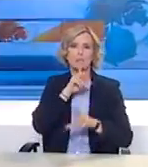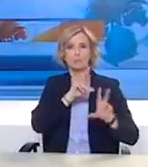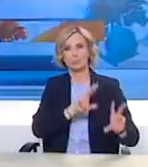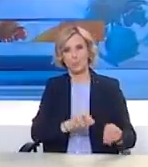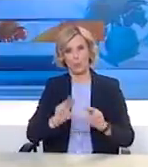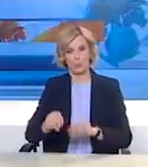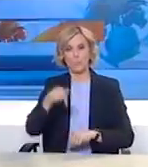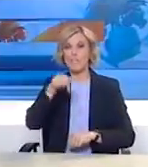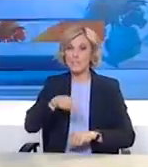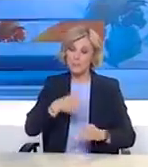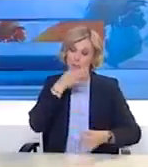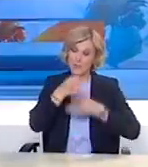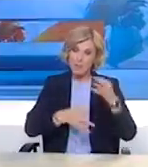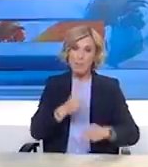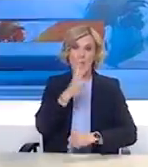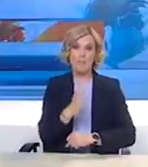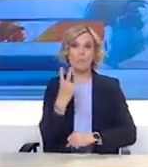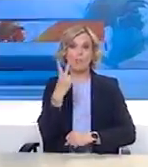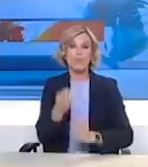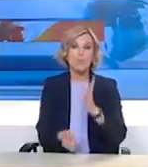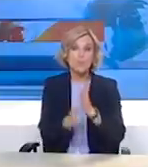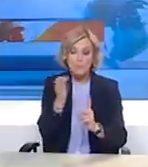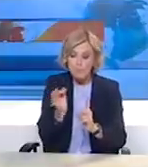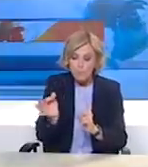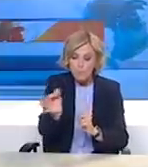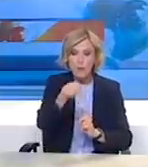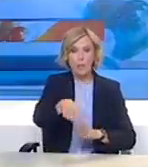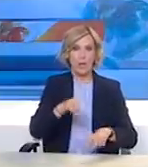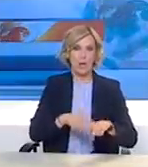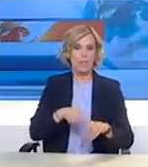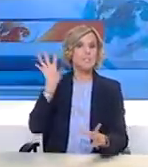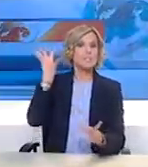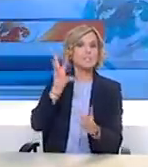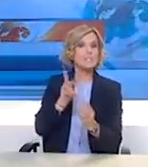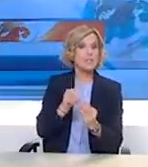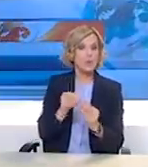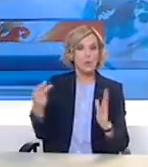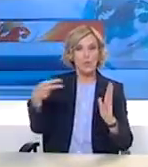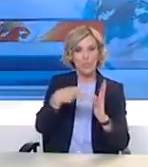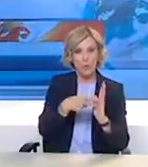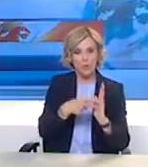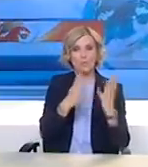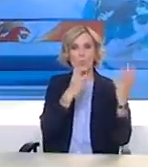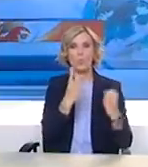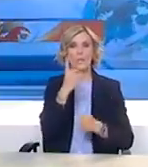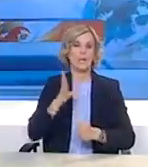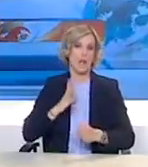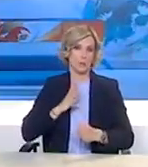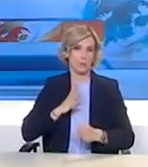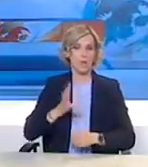Σήμερα ανακοινώνουμε 72 νέα κρούσματα του νέου ιού στη χώρα. Ο συνολικός αριθμός των κρουσμάτων είναι 2.081.